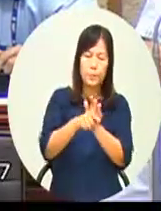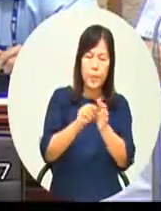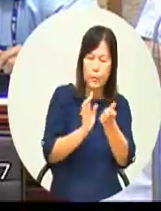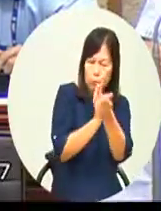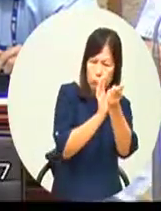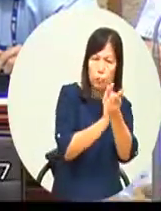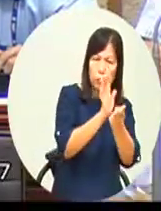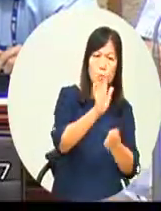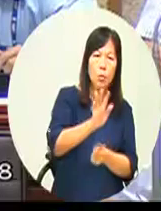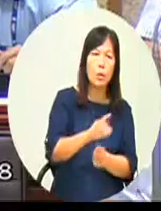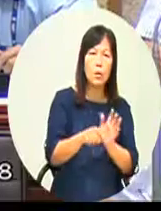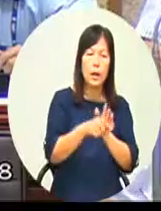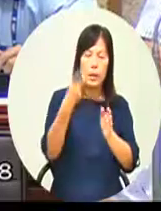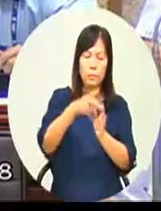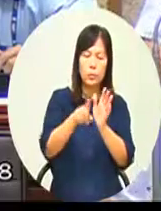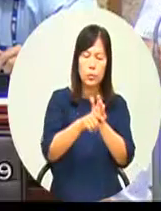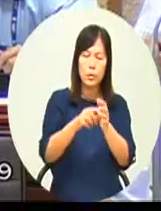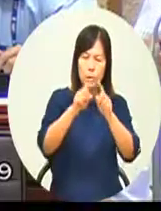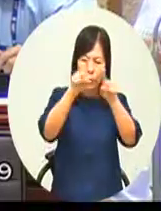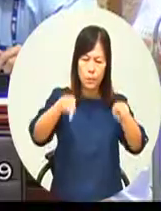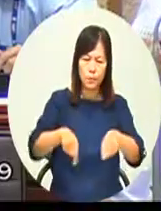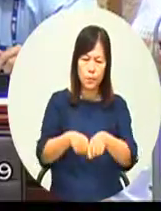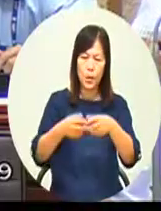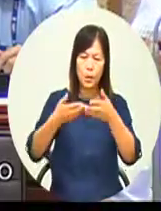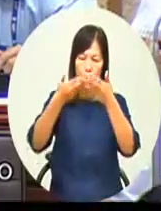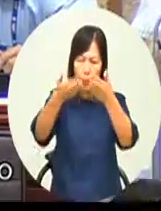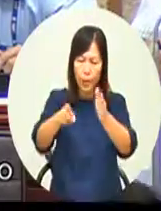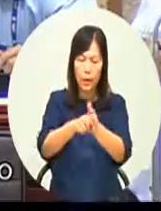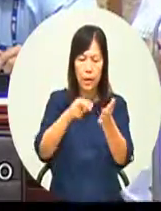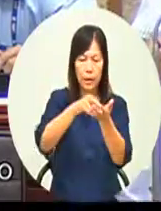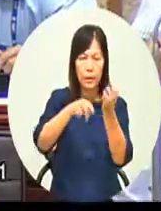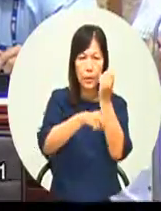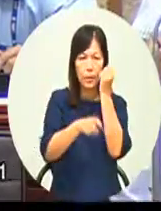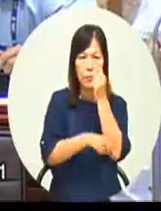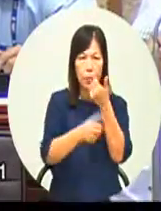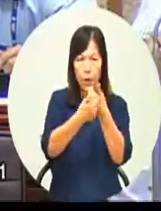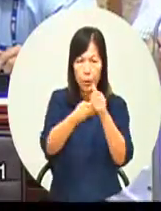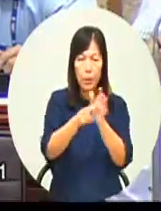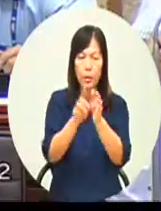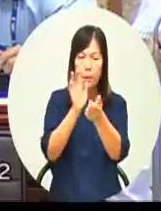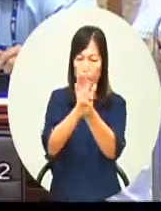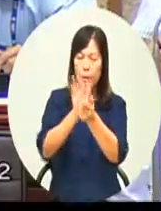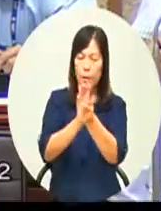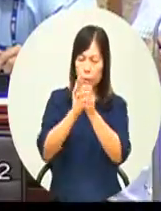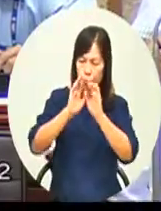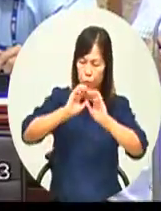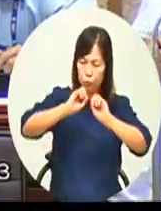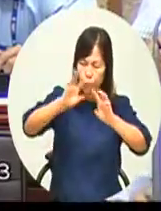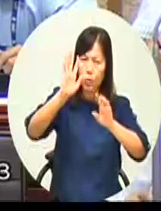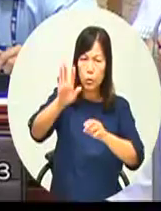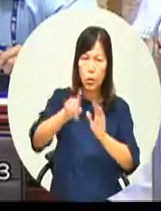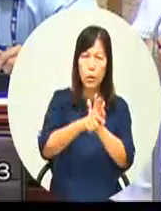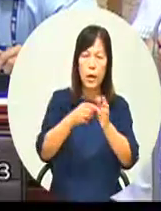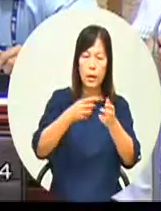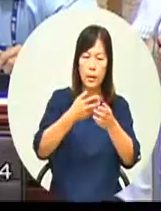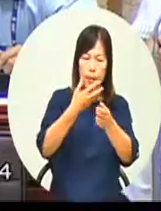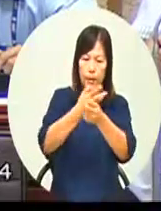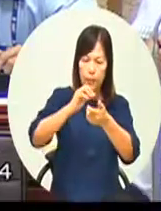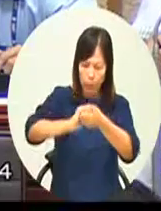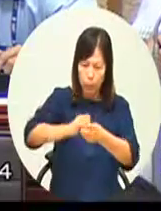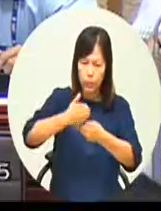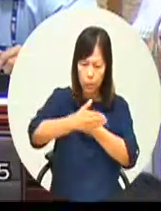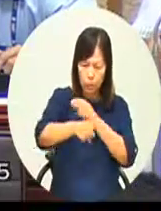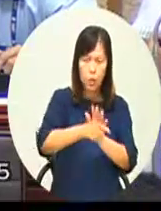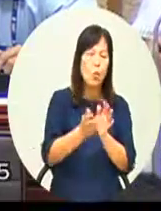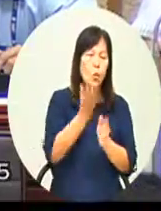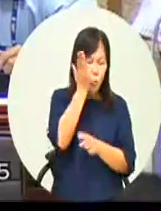同时我们也准备了收铁，那已经请立法委员部分然后来协助我们来推动这一部分，让整个行政核定过程里面可以